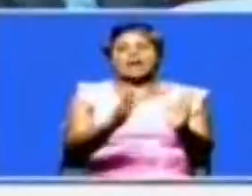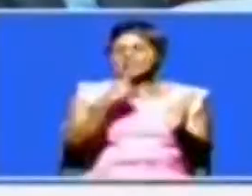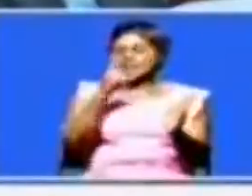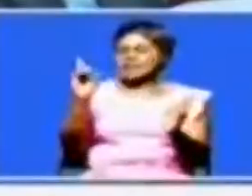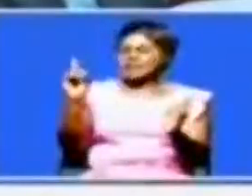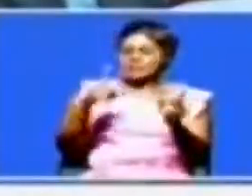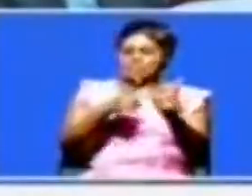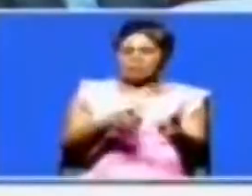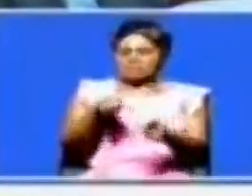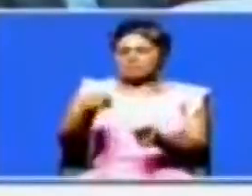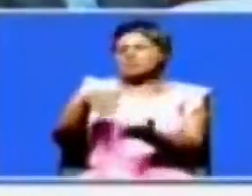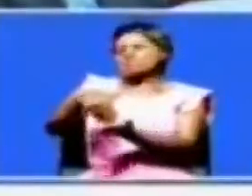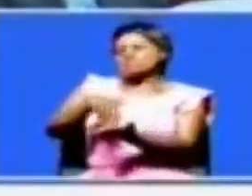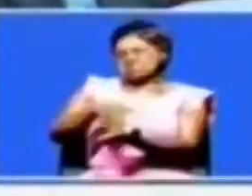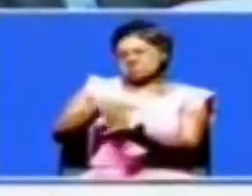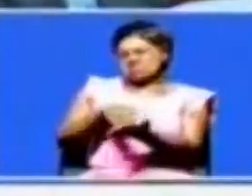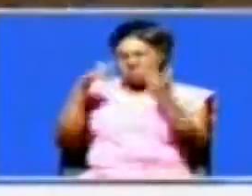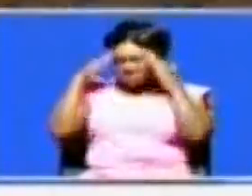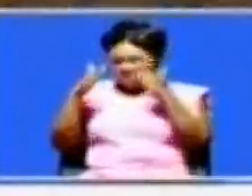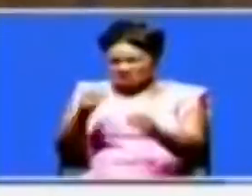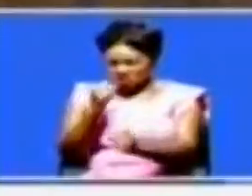mashtaka kwa wazembe na kukosa umakini.